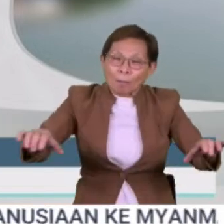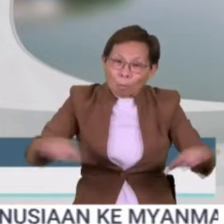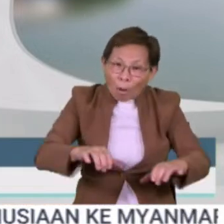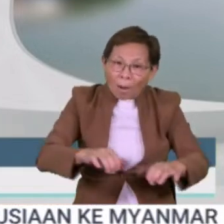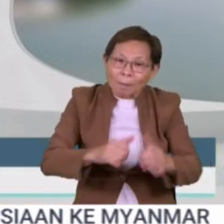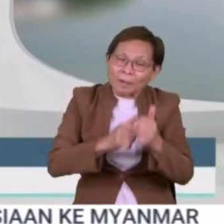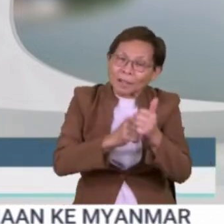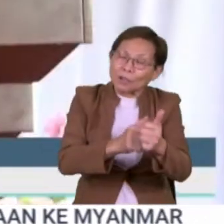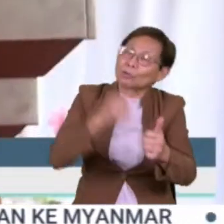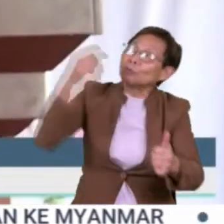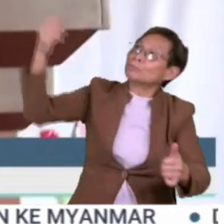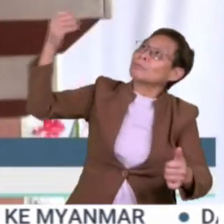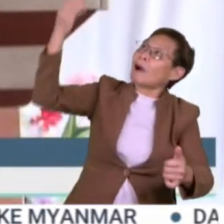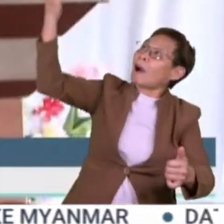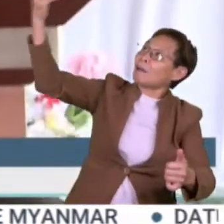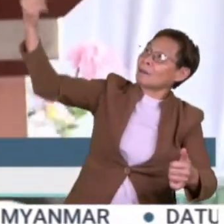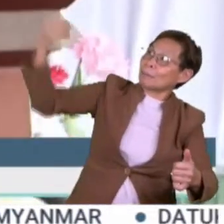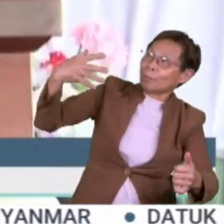Wa Ta'ala